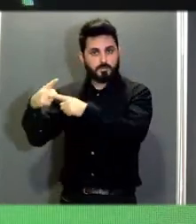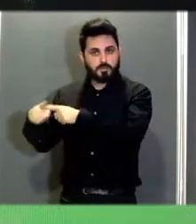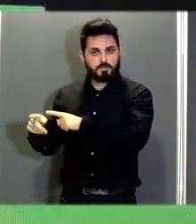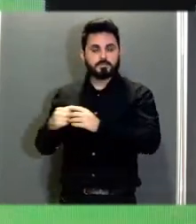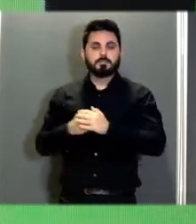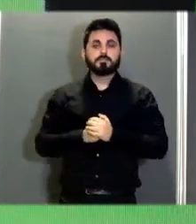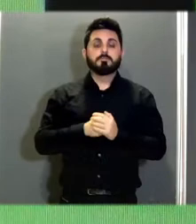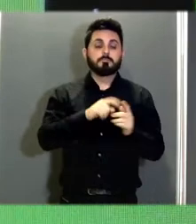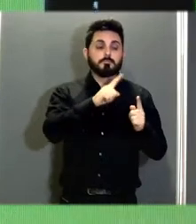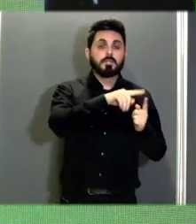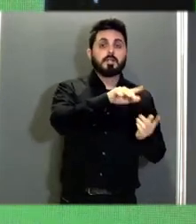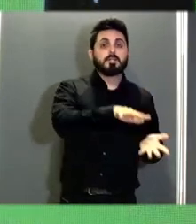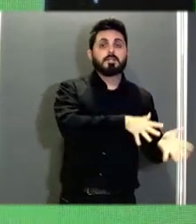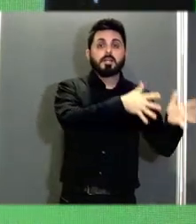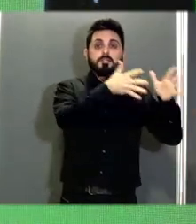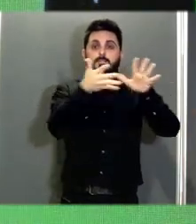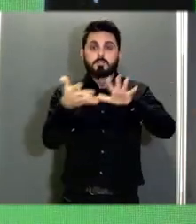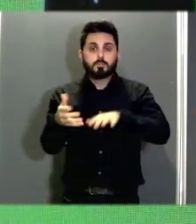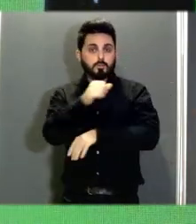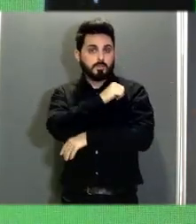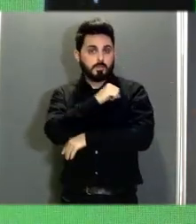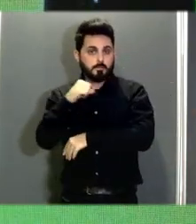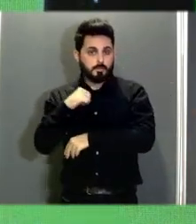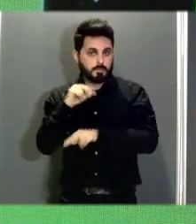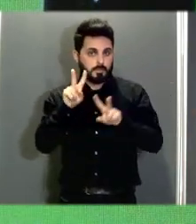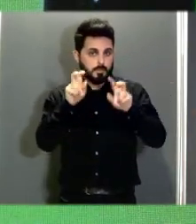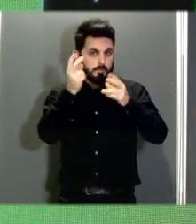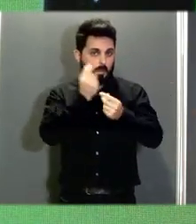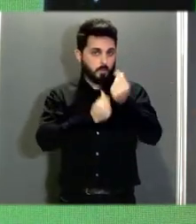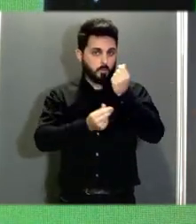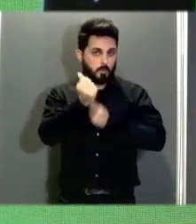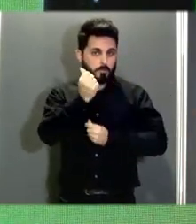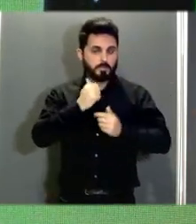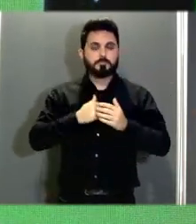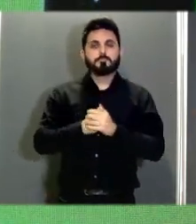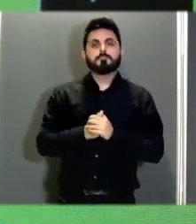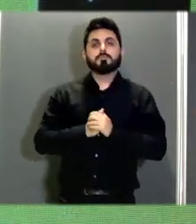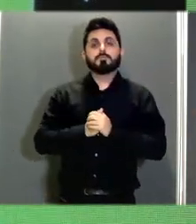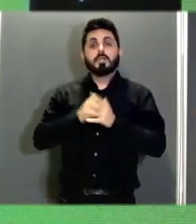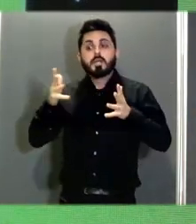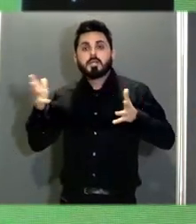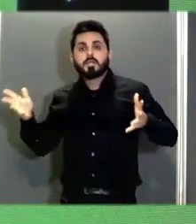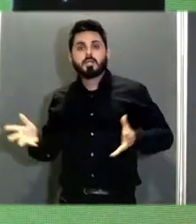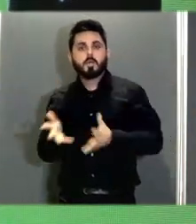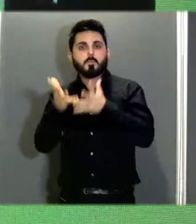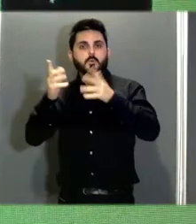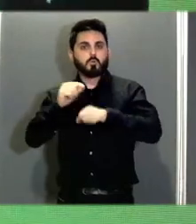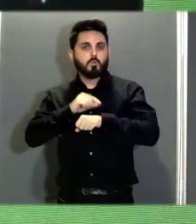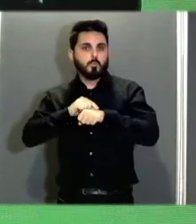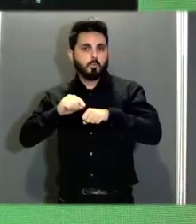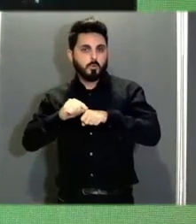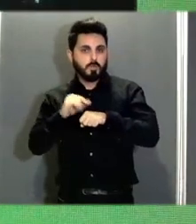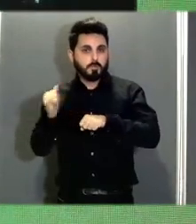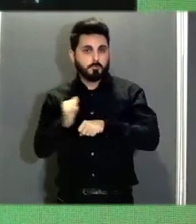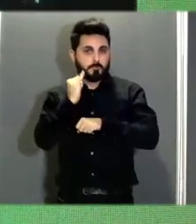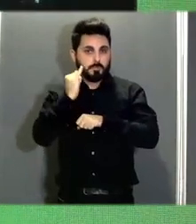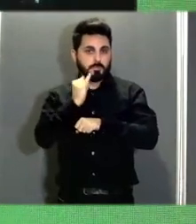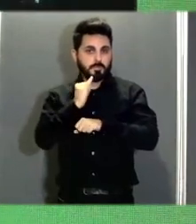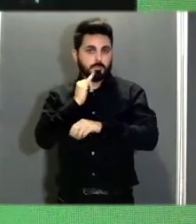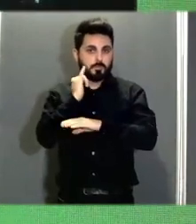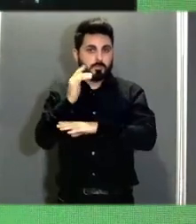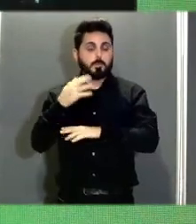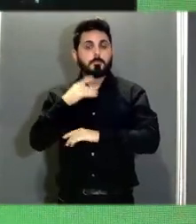transició a la independència, aspectes econòmics, impuls polític, institucional i lideratge